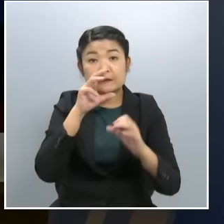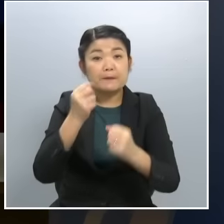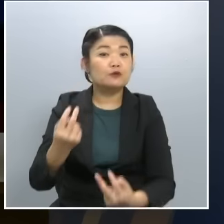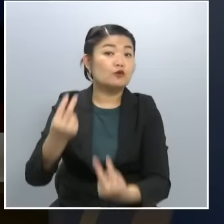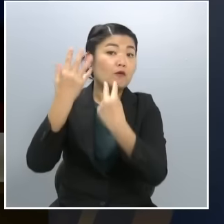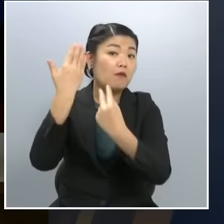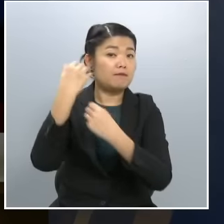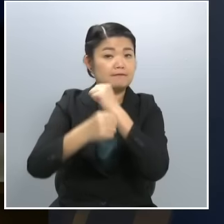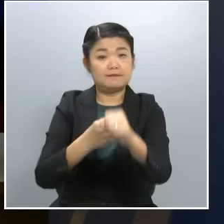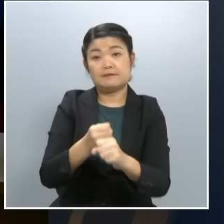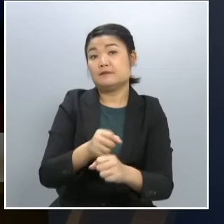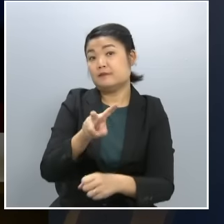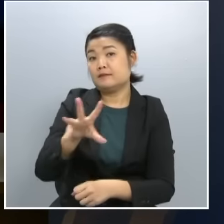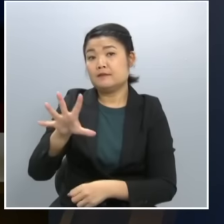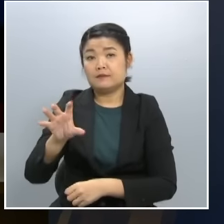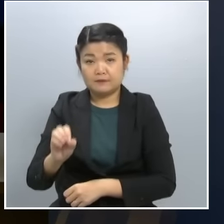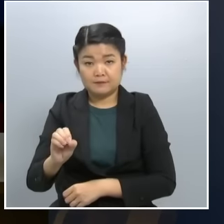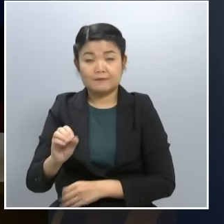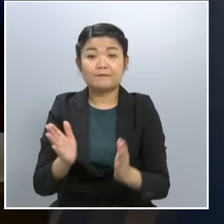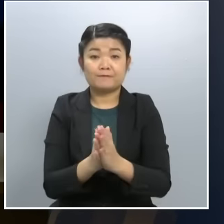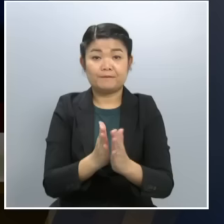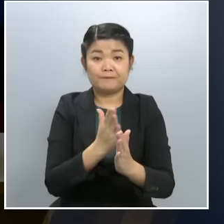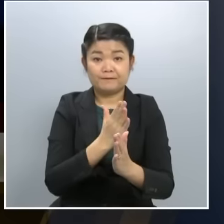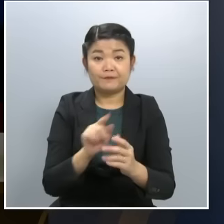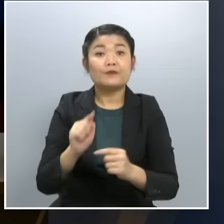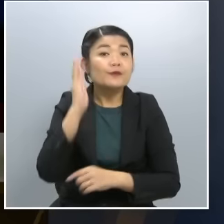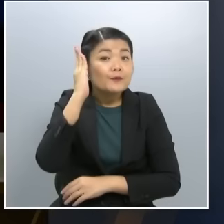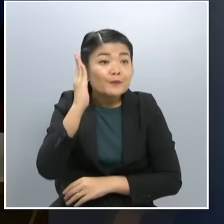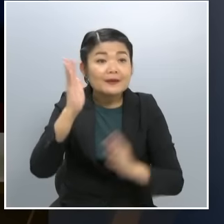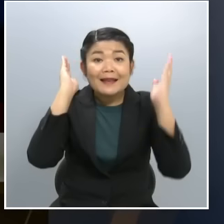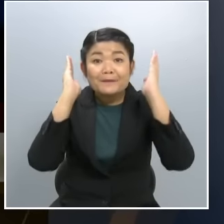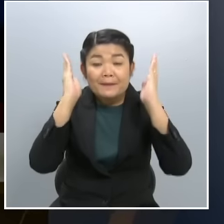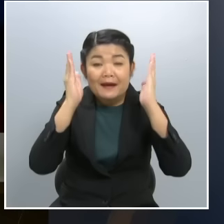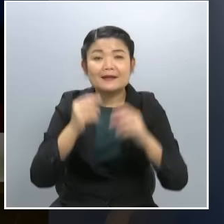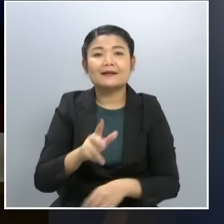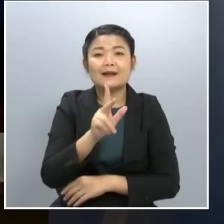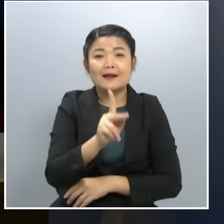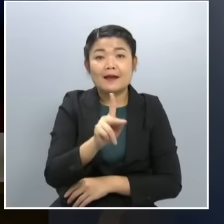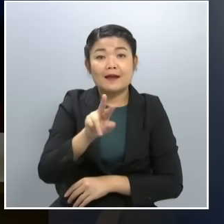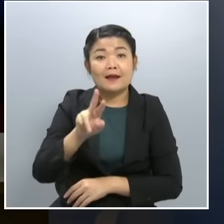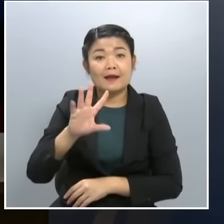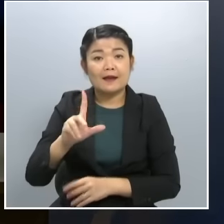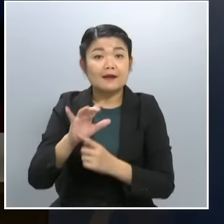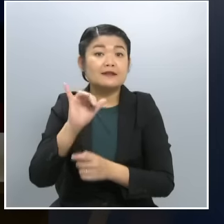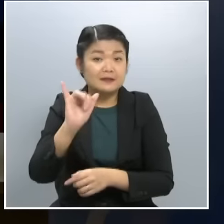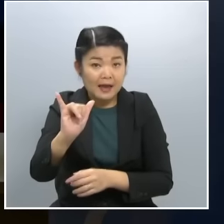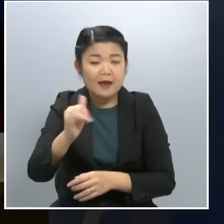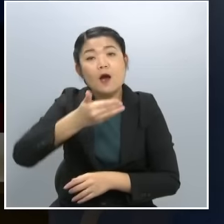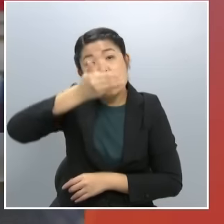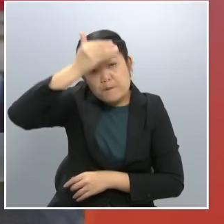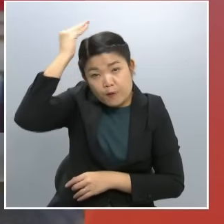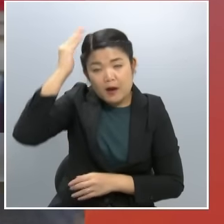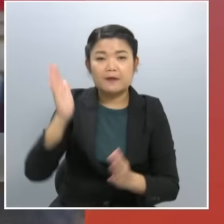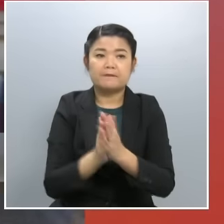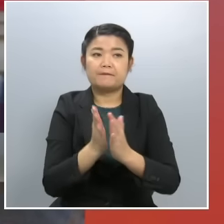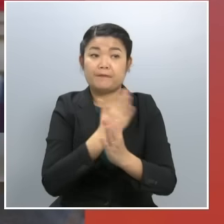50ซึ่งคนหนุ่มกัญชัยเนี่ยเข้าสู่อ่าการเป็นพระอุปสมบทแล้วก็พระอาจารย์เนี่ย